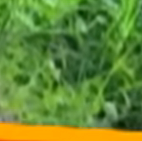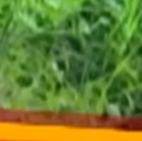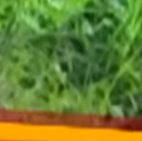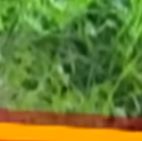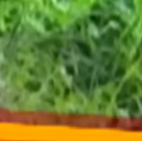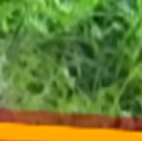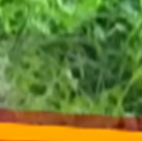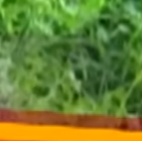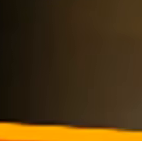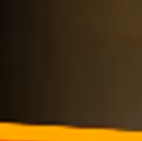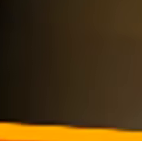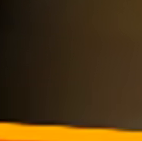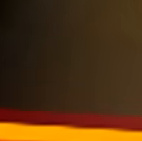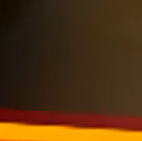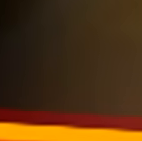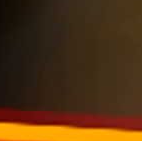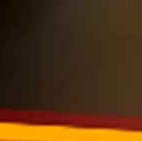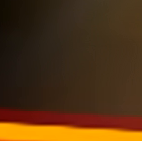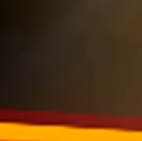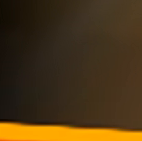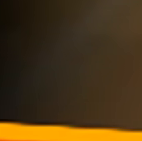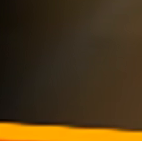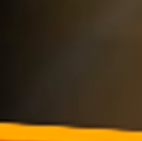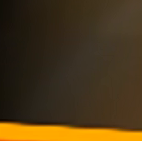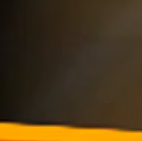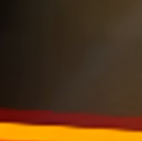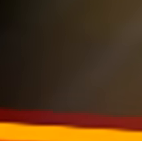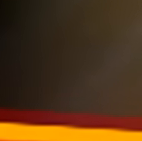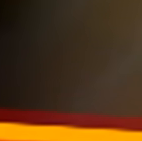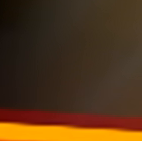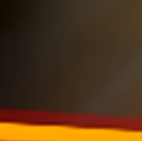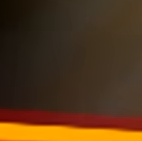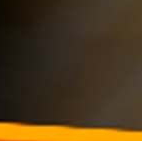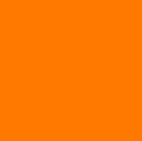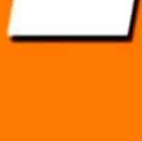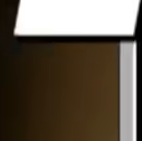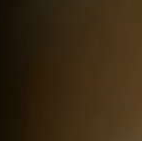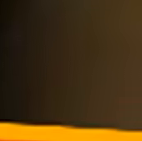Ginang sa Camarines Sur, pinugutan ng ulo dahil sa away sa lupa.